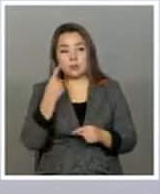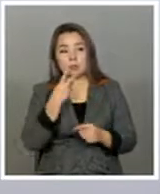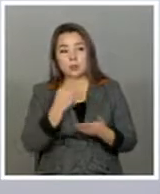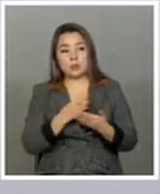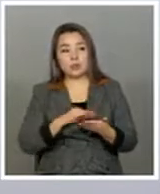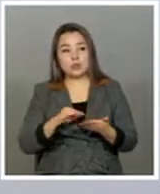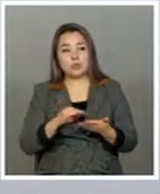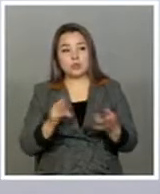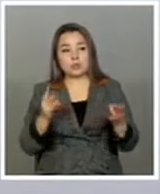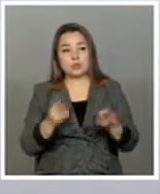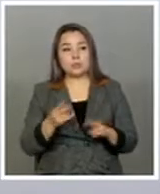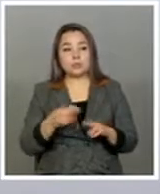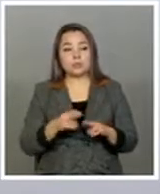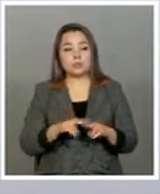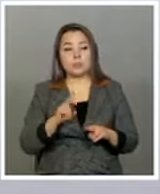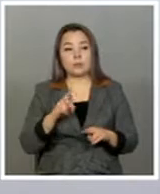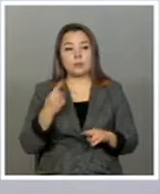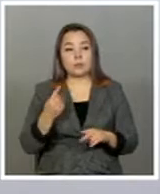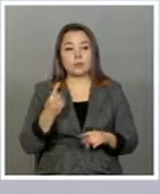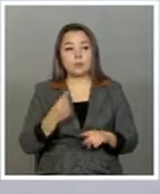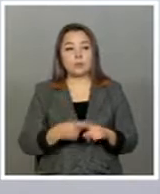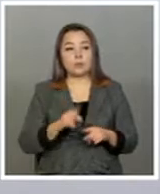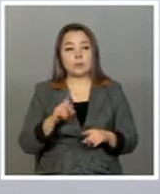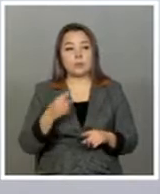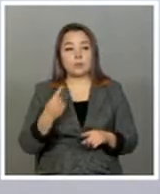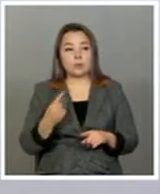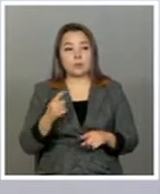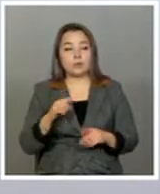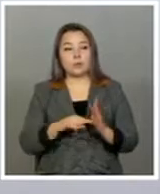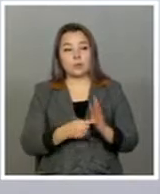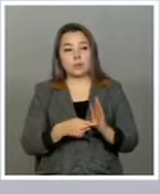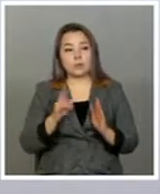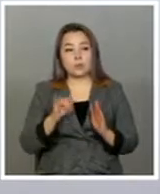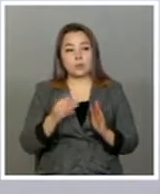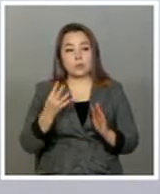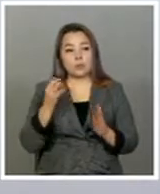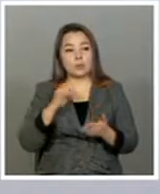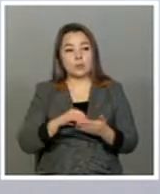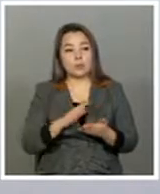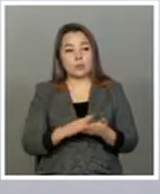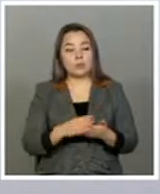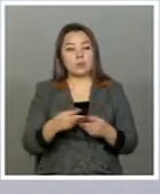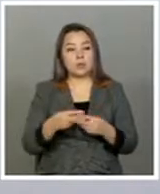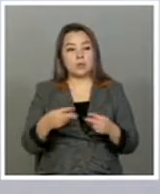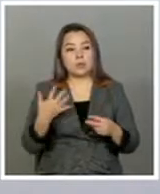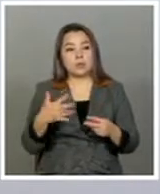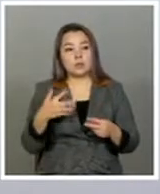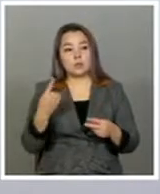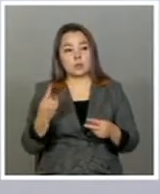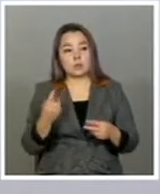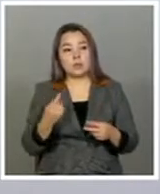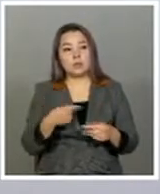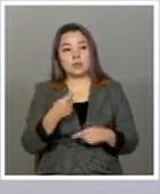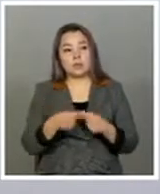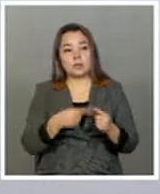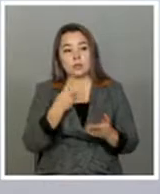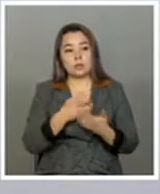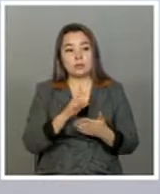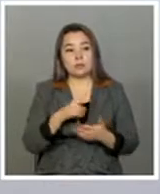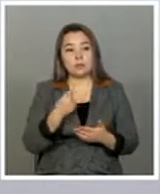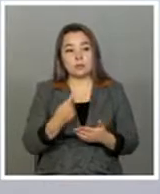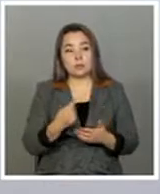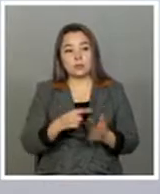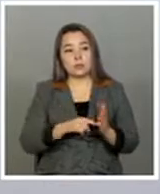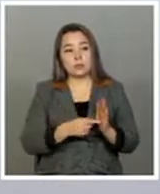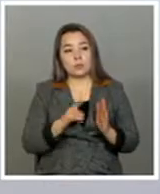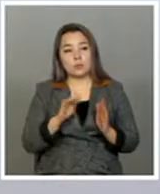жазамыз. Сонда B1 қосылған, B1 көбейтілген Q-дің 4 дәрежесі тең 51. Екінші теңдеуін B1 көбейтілген